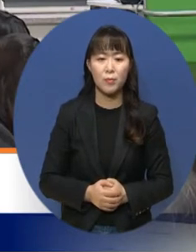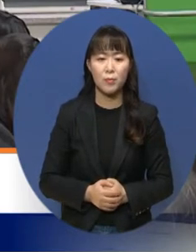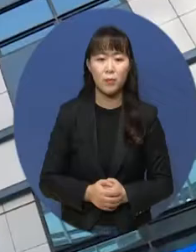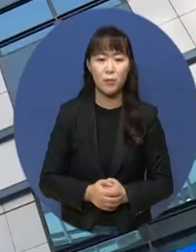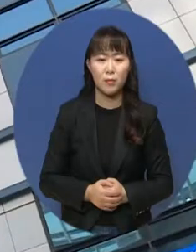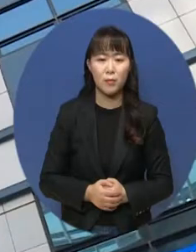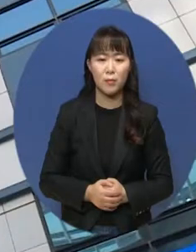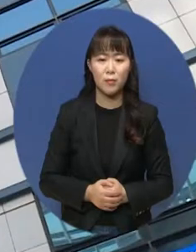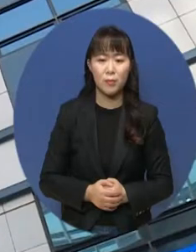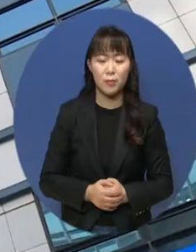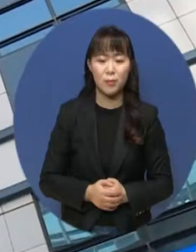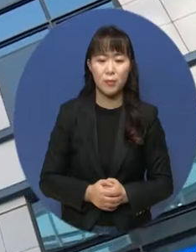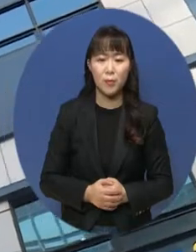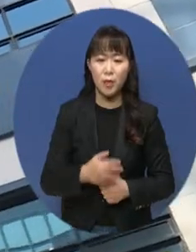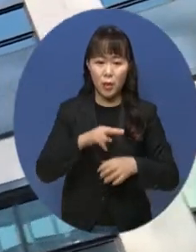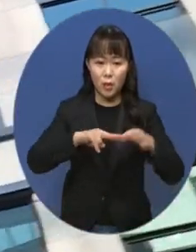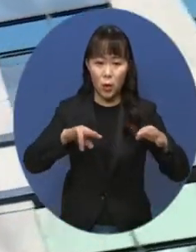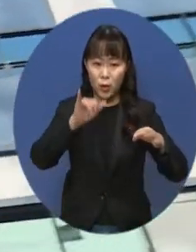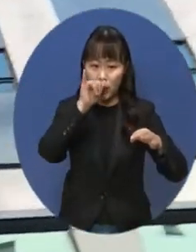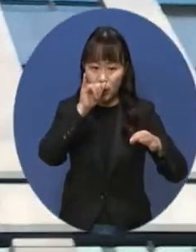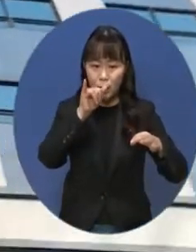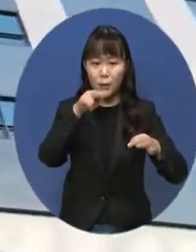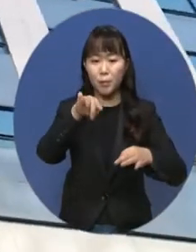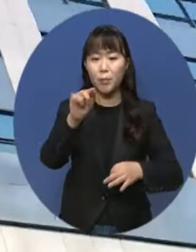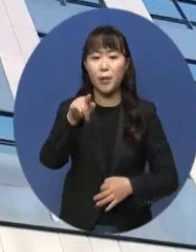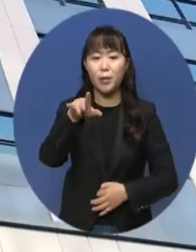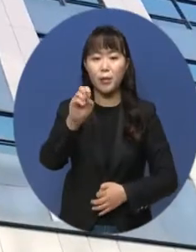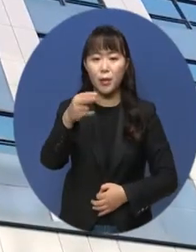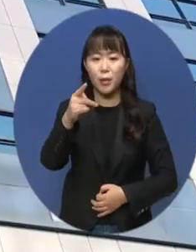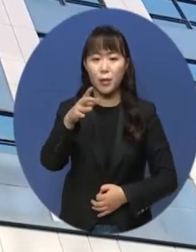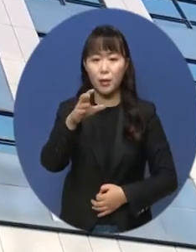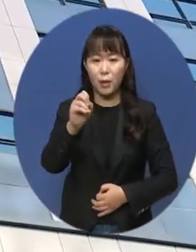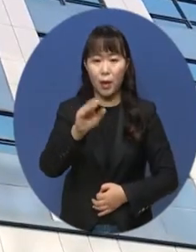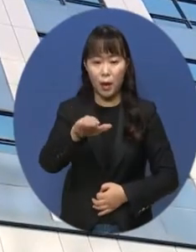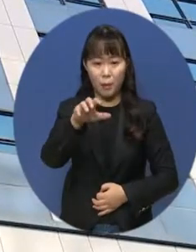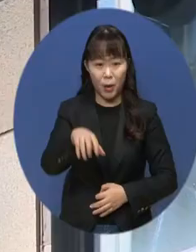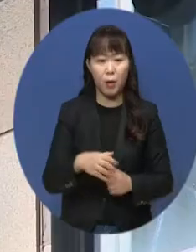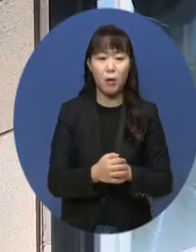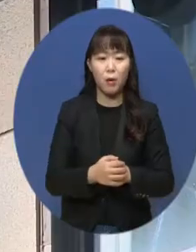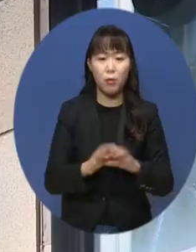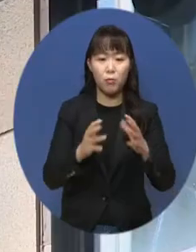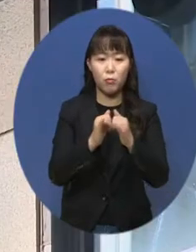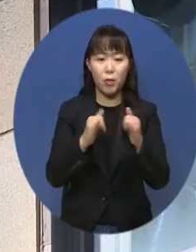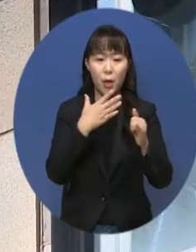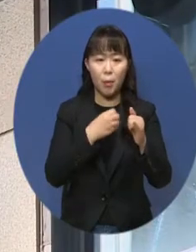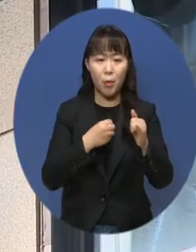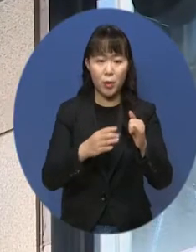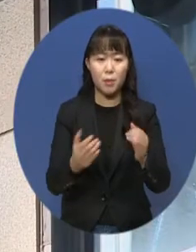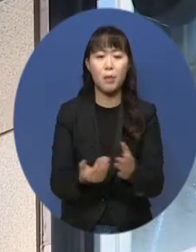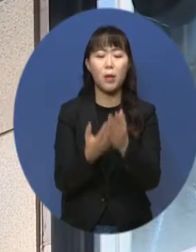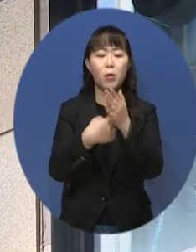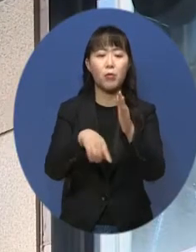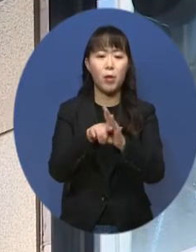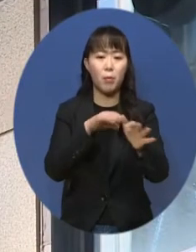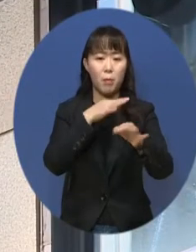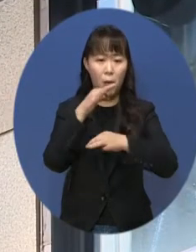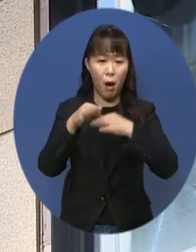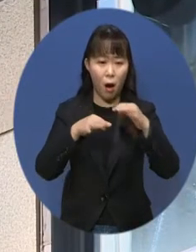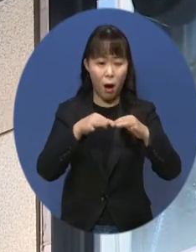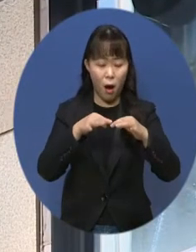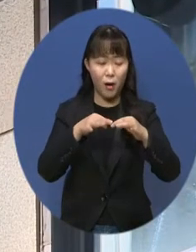기자입니다. 여의도에 위치한 민생당 당사 앞, 국민의 복지 증진을 위해 목소리를 내는